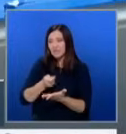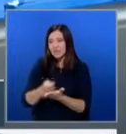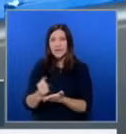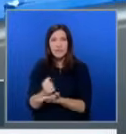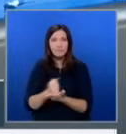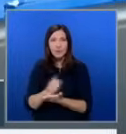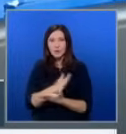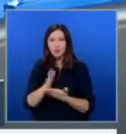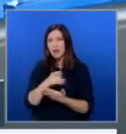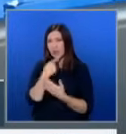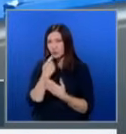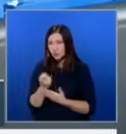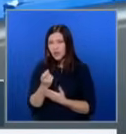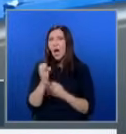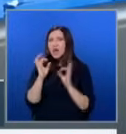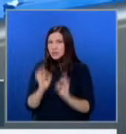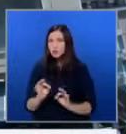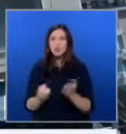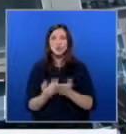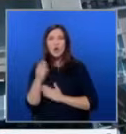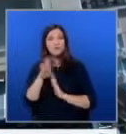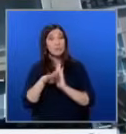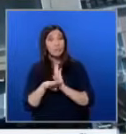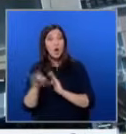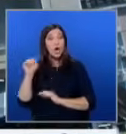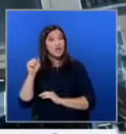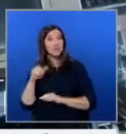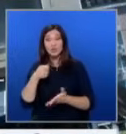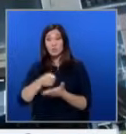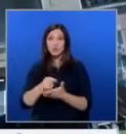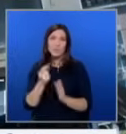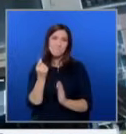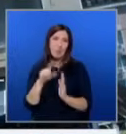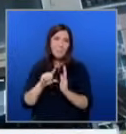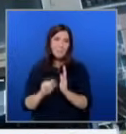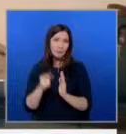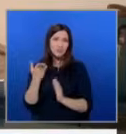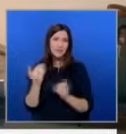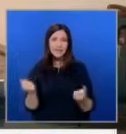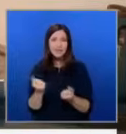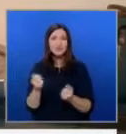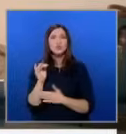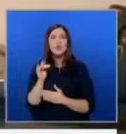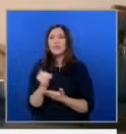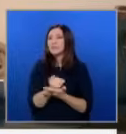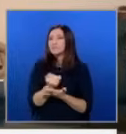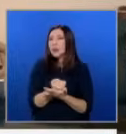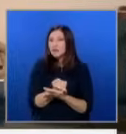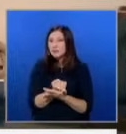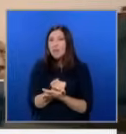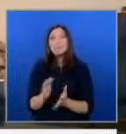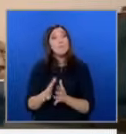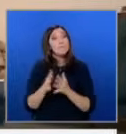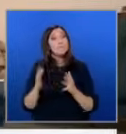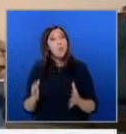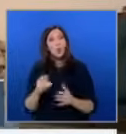финансиране на аптеките до края на годината. Сигурно е, че с новите правила касата ще плаща по-малко за тази дейност. Ще бъде спестен